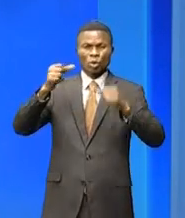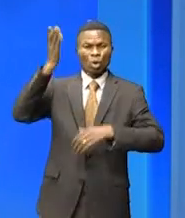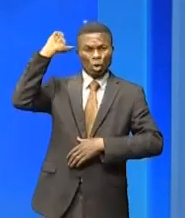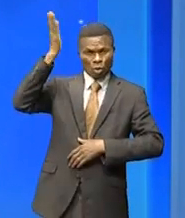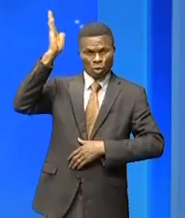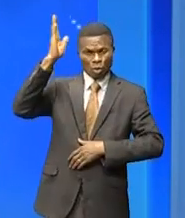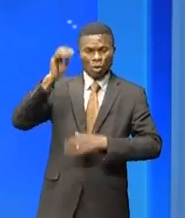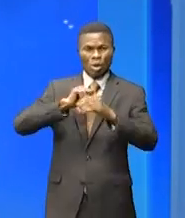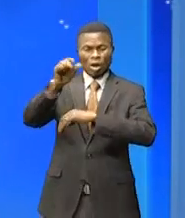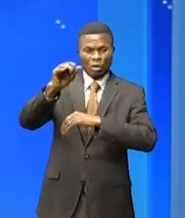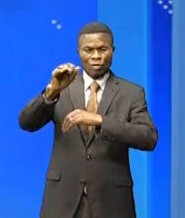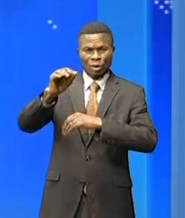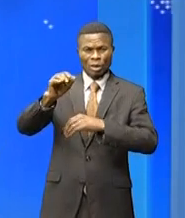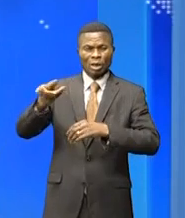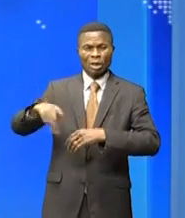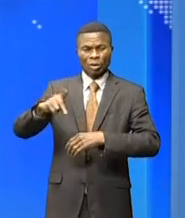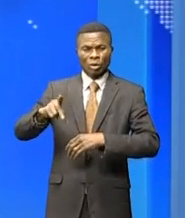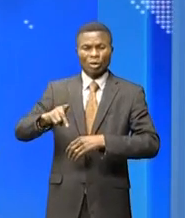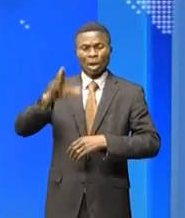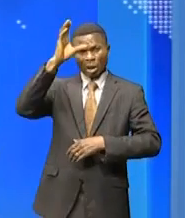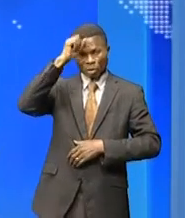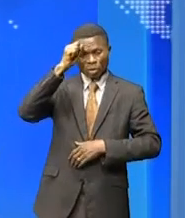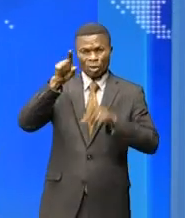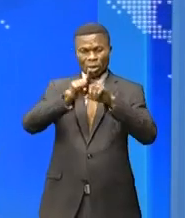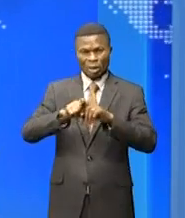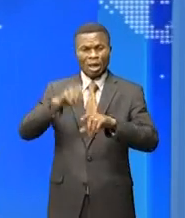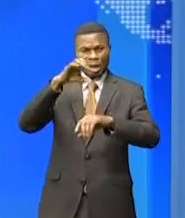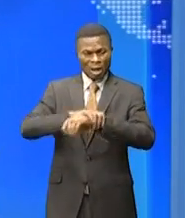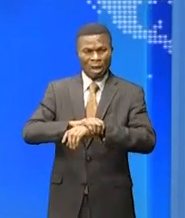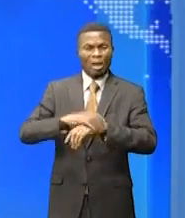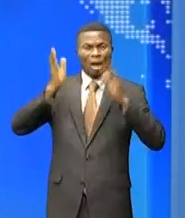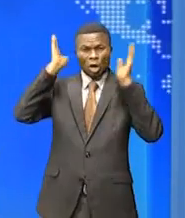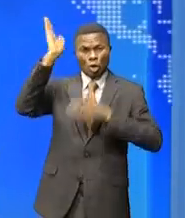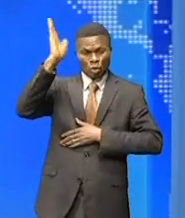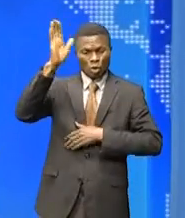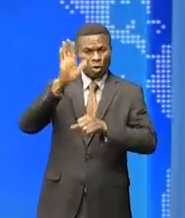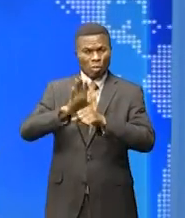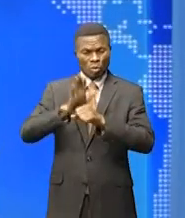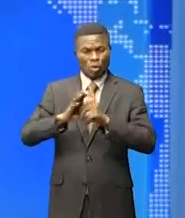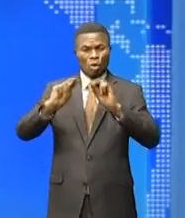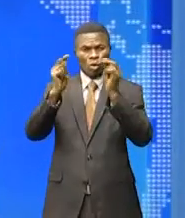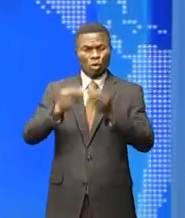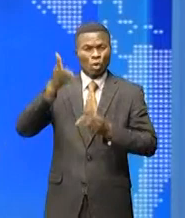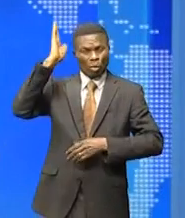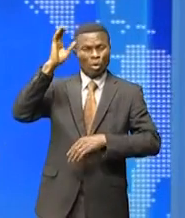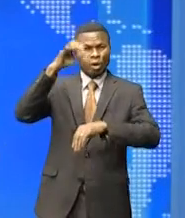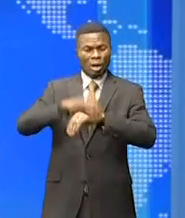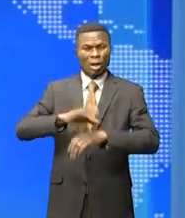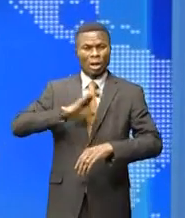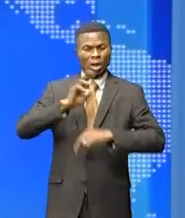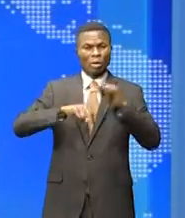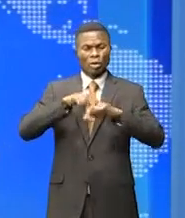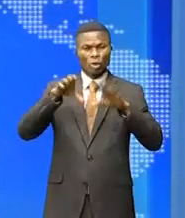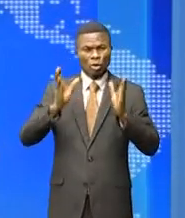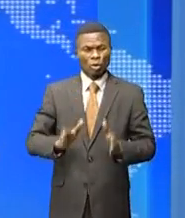Kuluna à Kanyamakasisi. La province de Kwilu a aussi emboîté les pas. Un bon nombre de Kuluna arrêtés par la police nationale